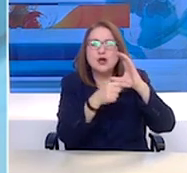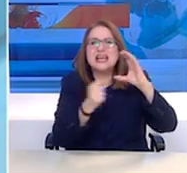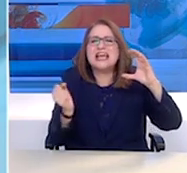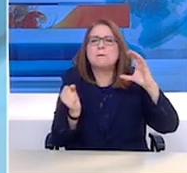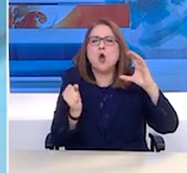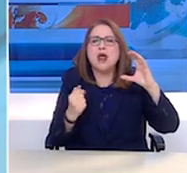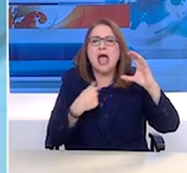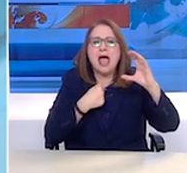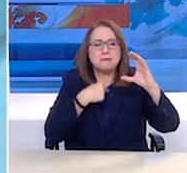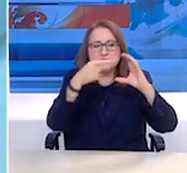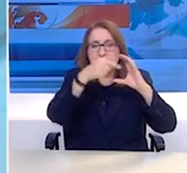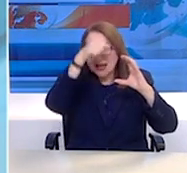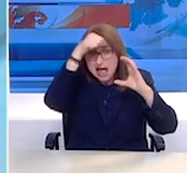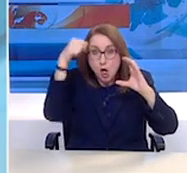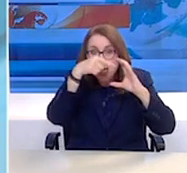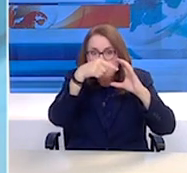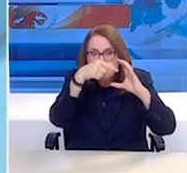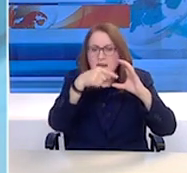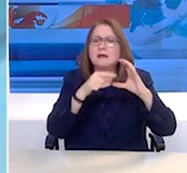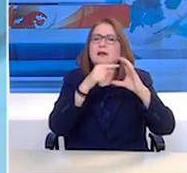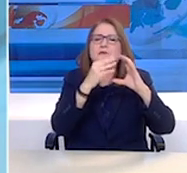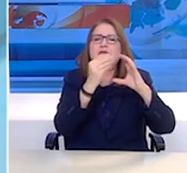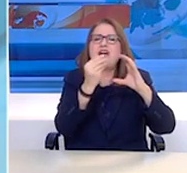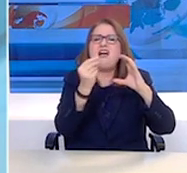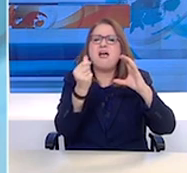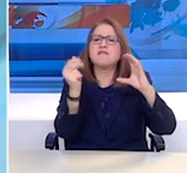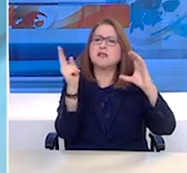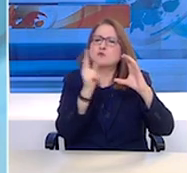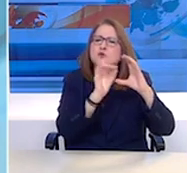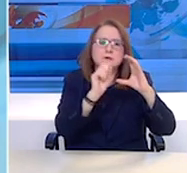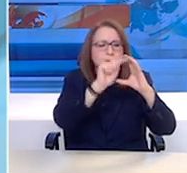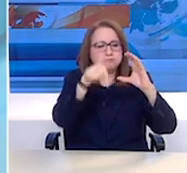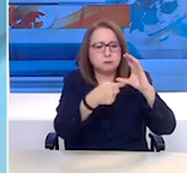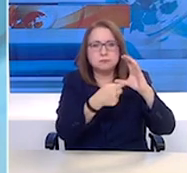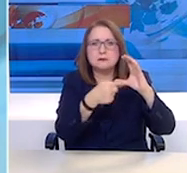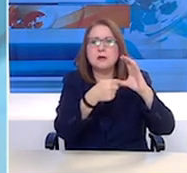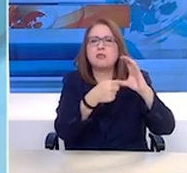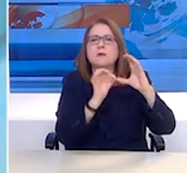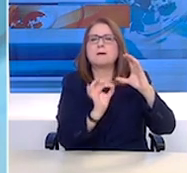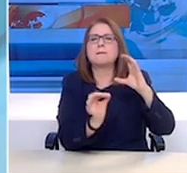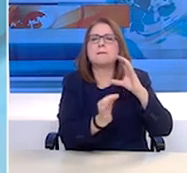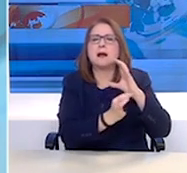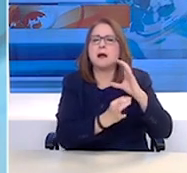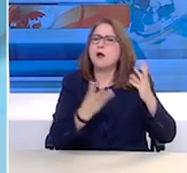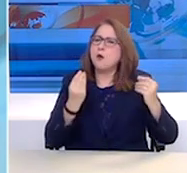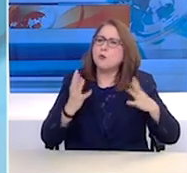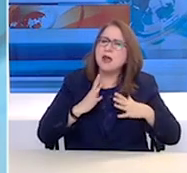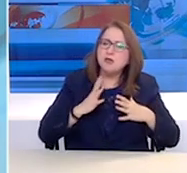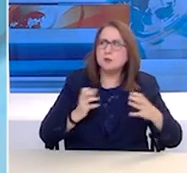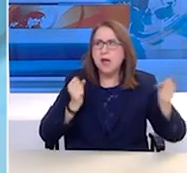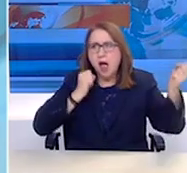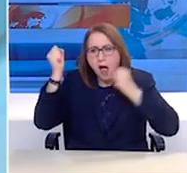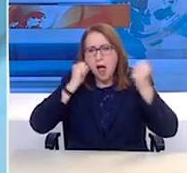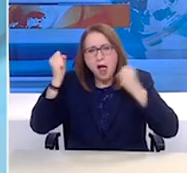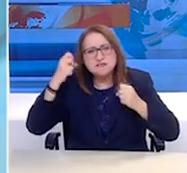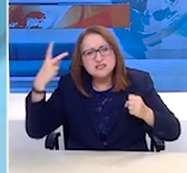περιστατικά γρήπης από συμπολίτες μας, ανθρώπους οι οποίοι ταξιδεύουν από την Αυστραλία και άλλες περιοχές του